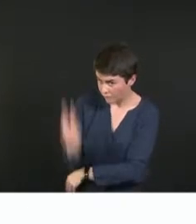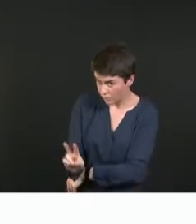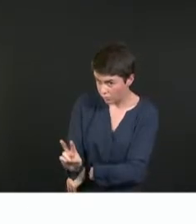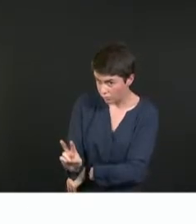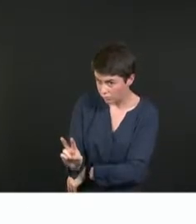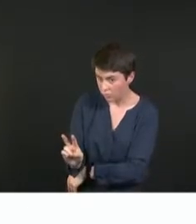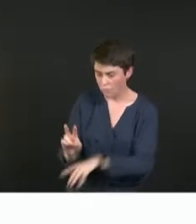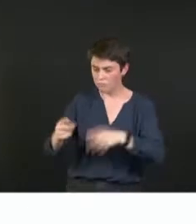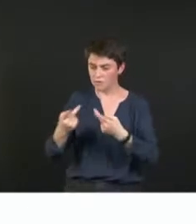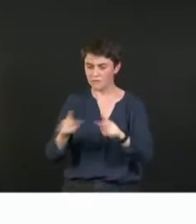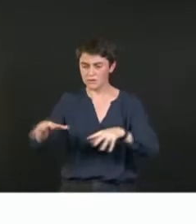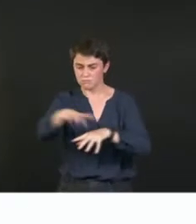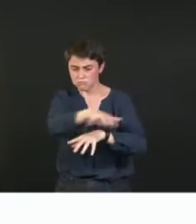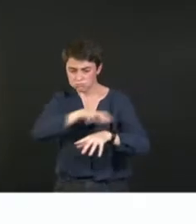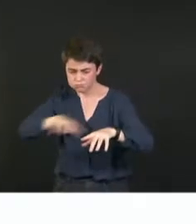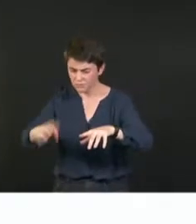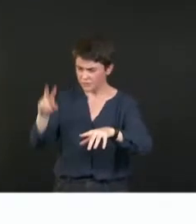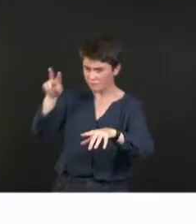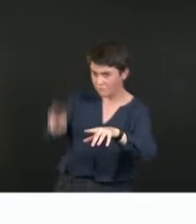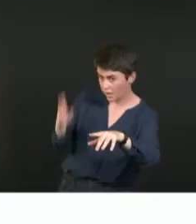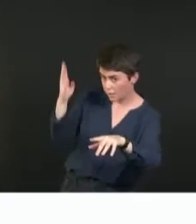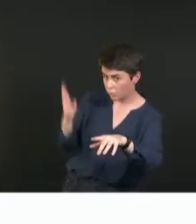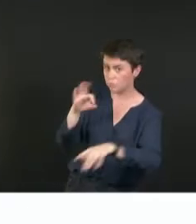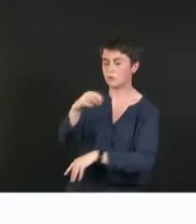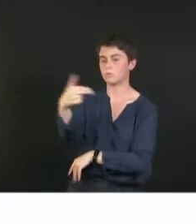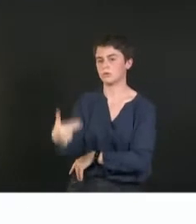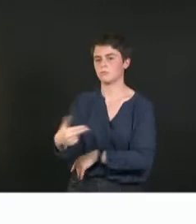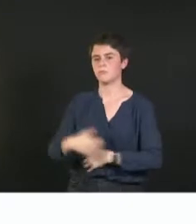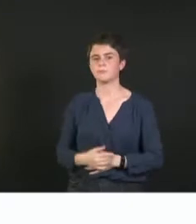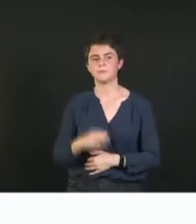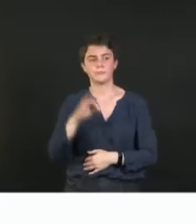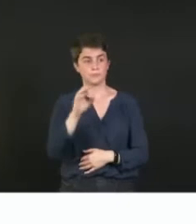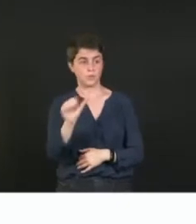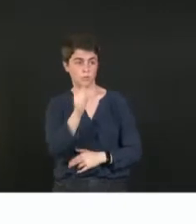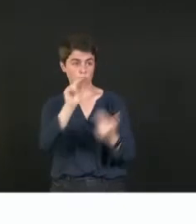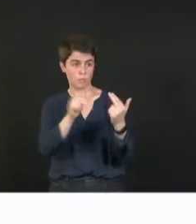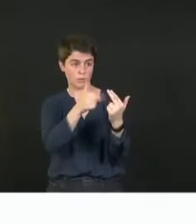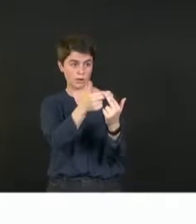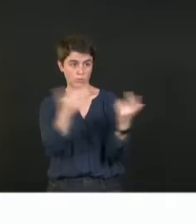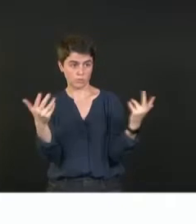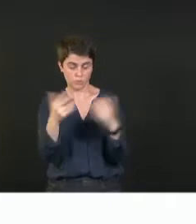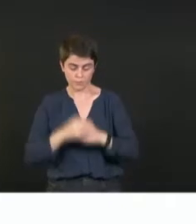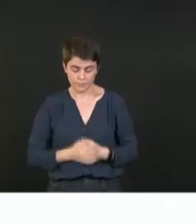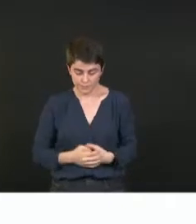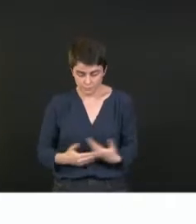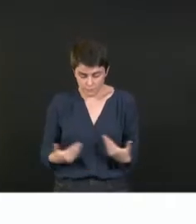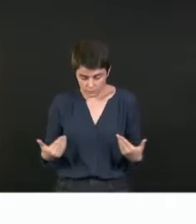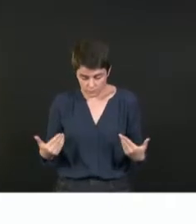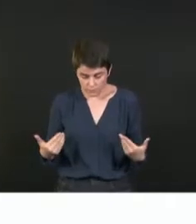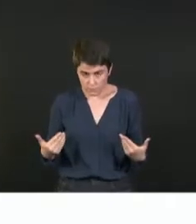vraiment aménager ? Mmh. Voilà. Bon, si vous voulez, une des premières réponses, c'est qu'aujourd'hui,